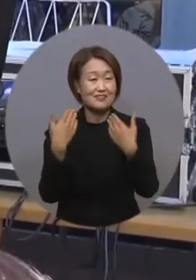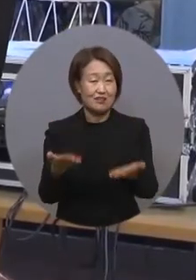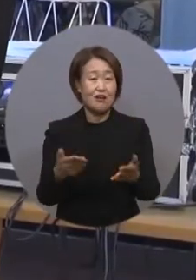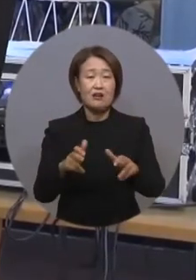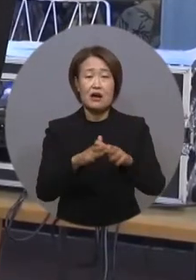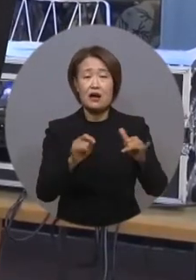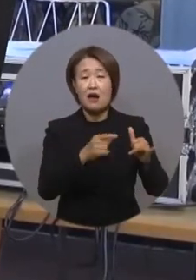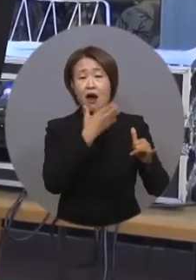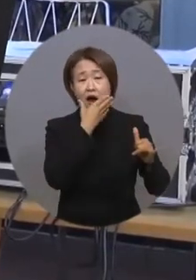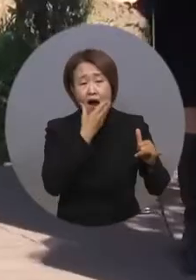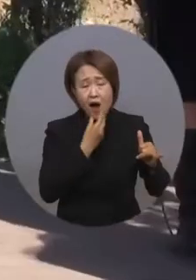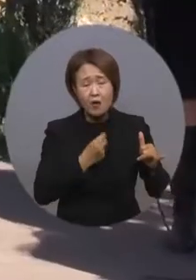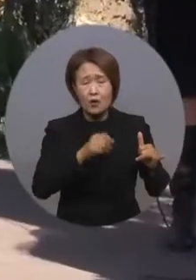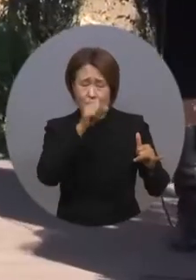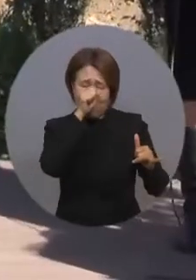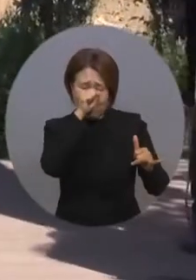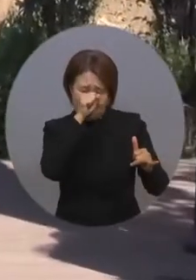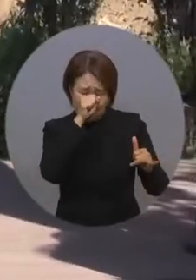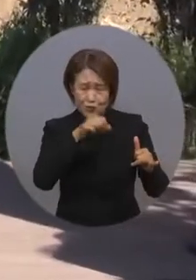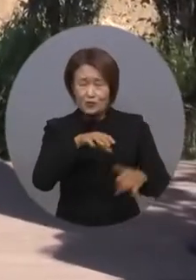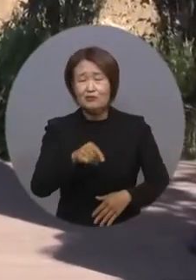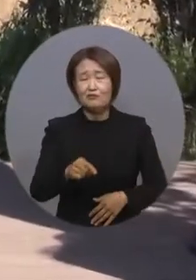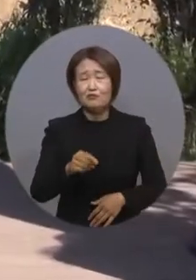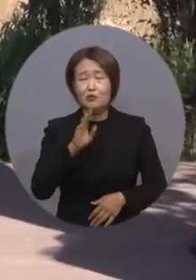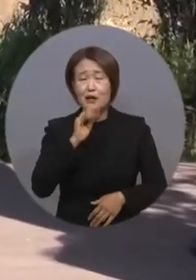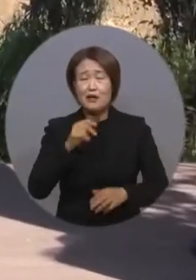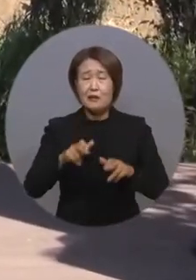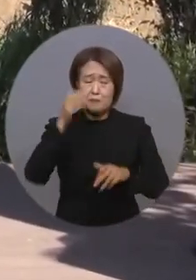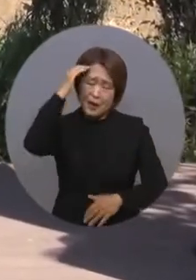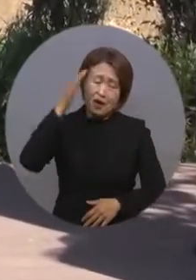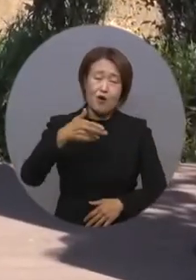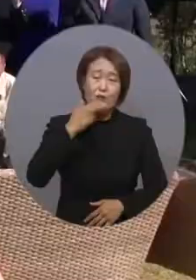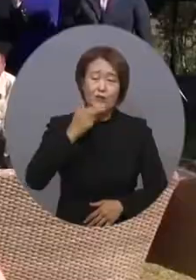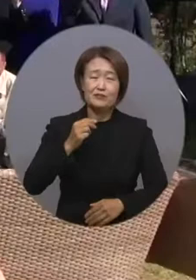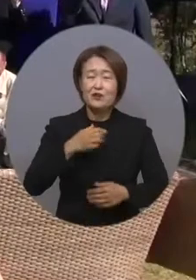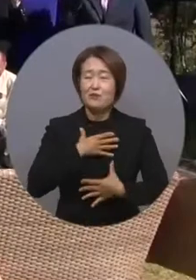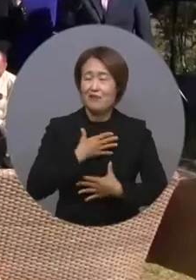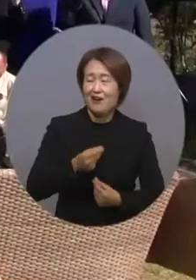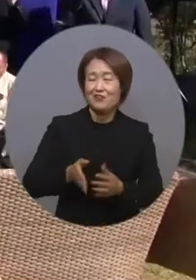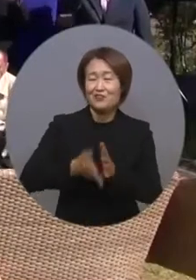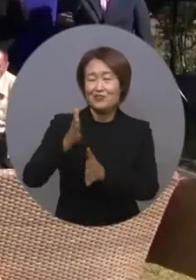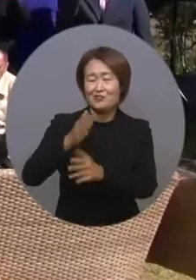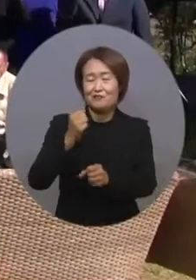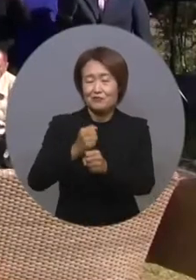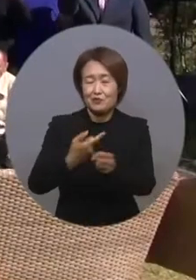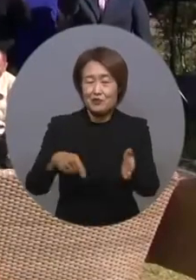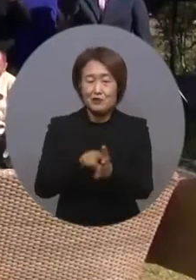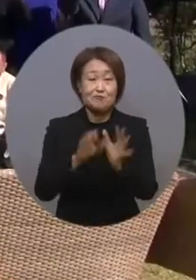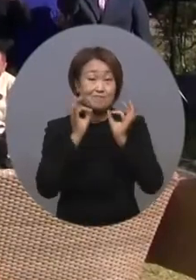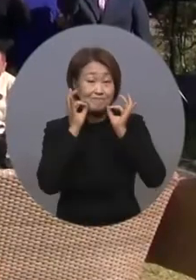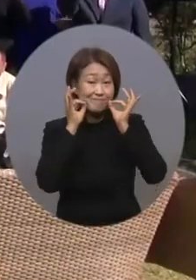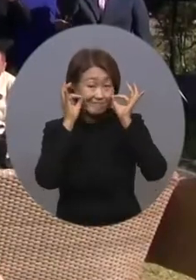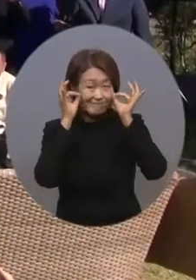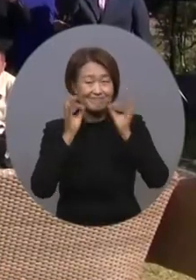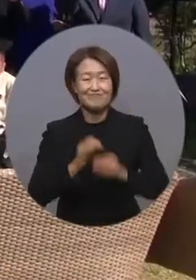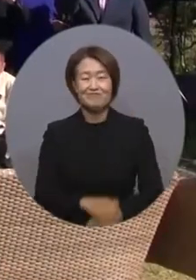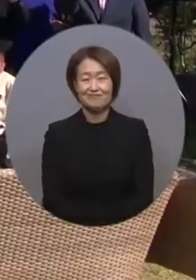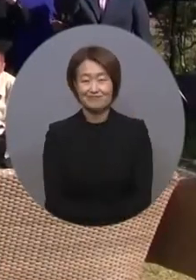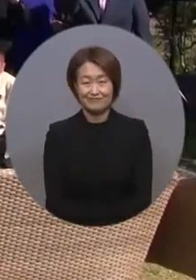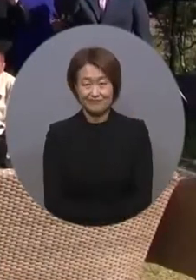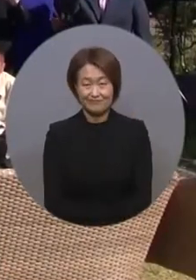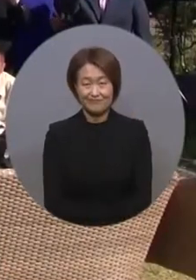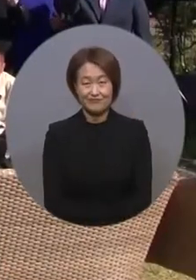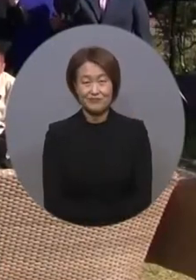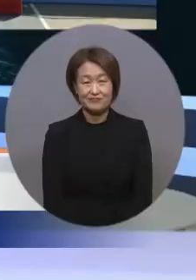장애인이 행복하고 살기 좋은 무장애 도시 아산을 구현할 수 있도록 최선을 다하겠다고 말했습니다. 복지TV 뉴스